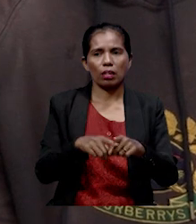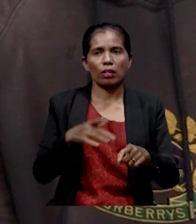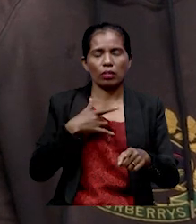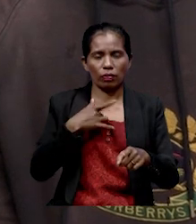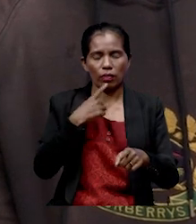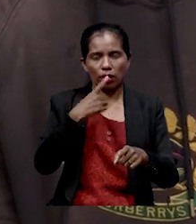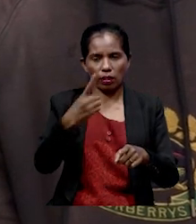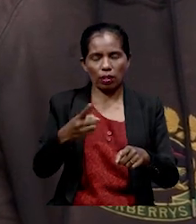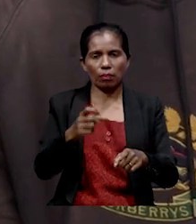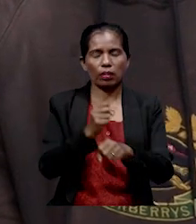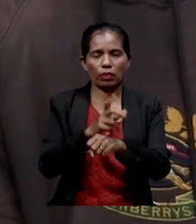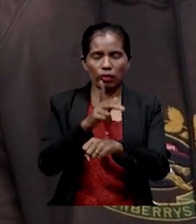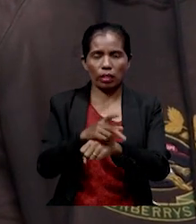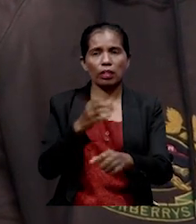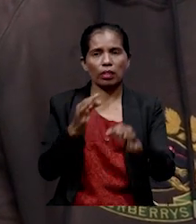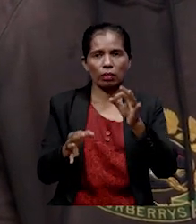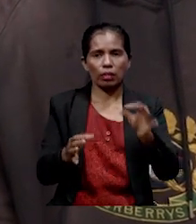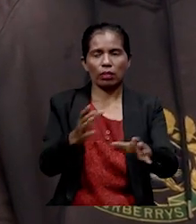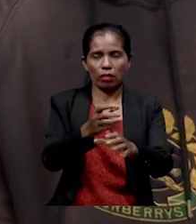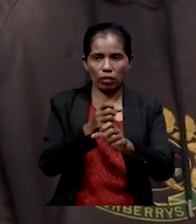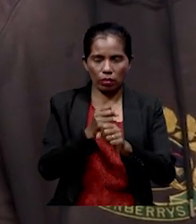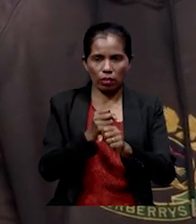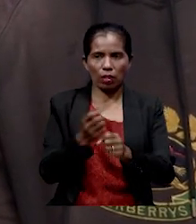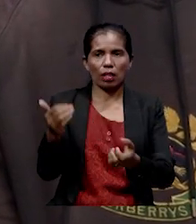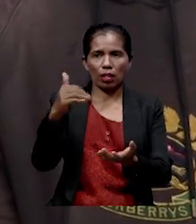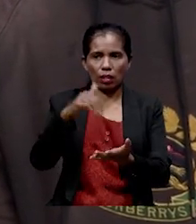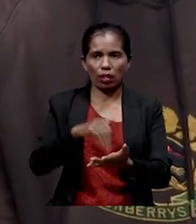recommended base pope kari khana sanga tu simu tang